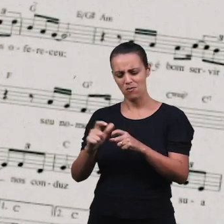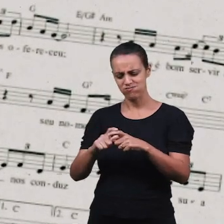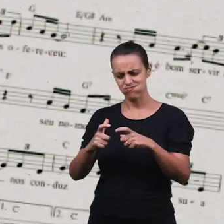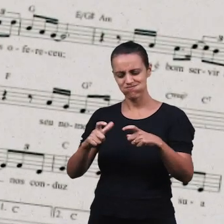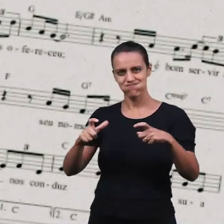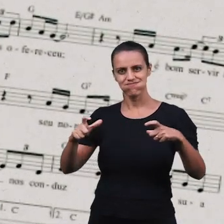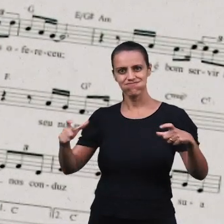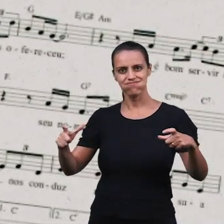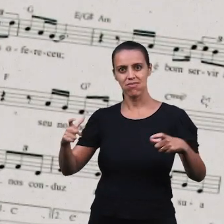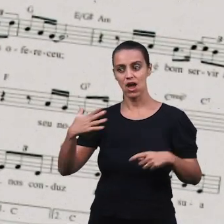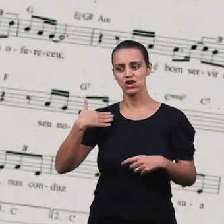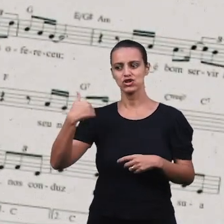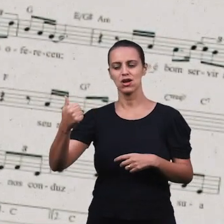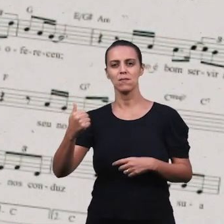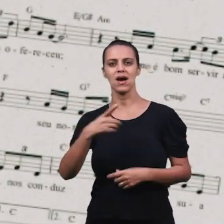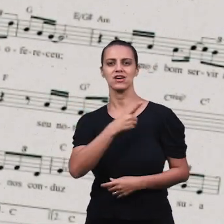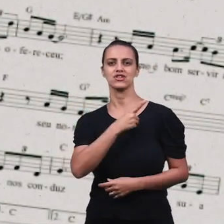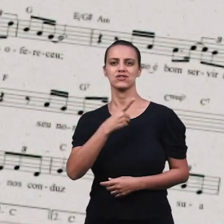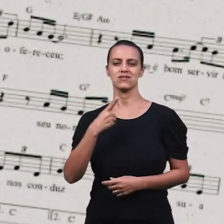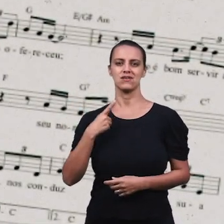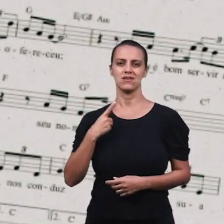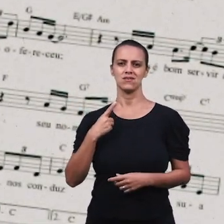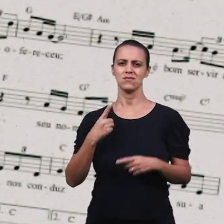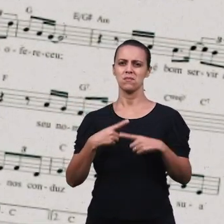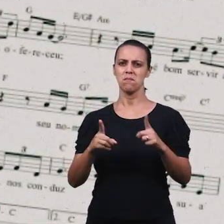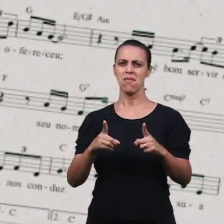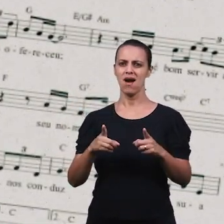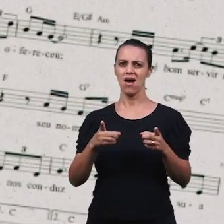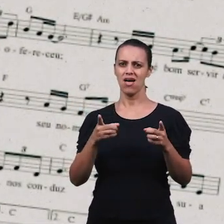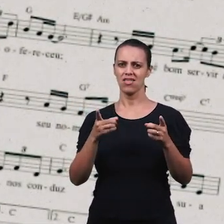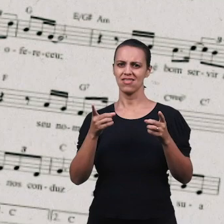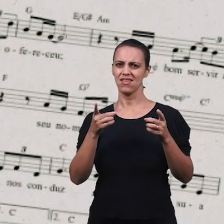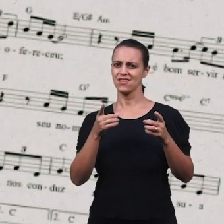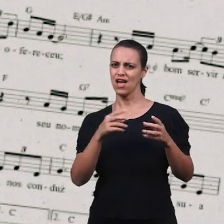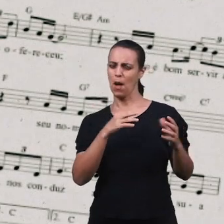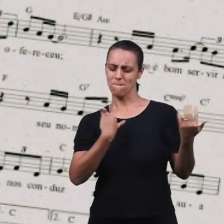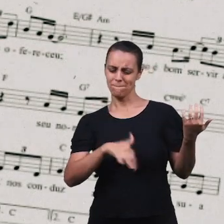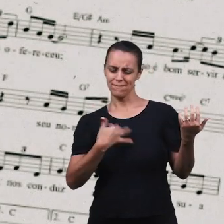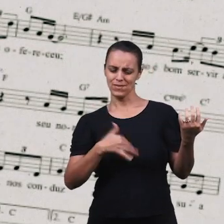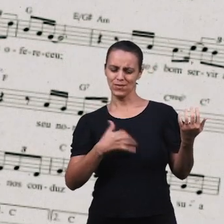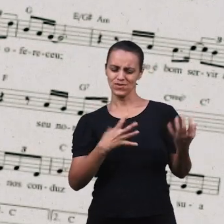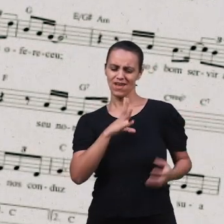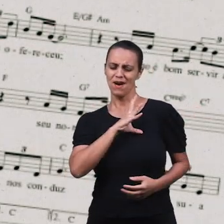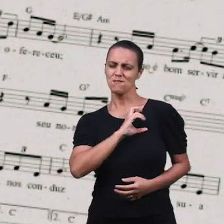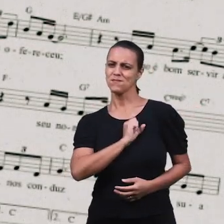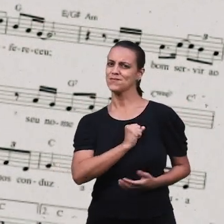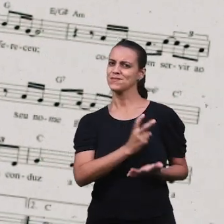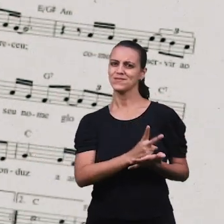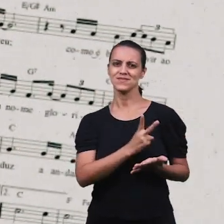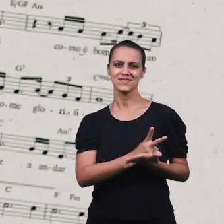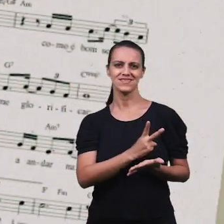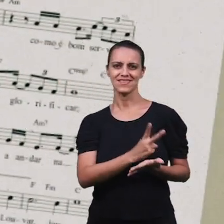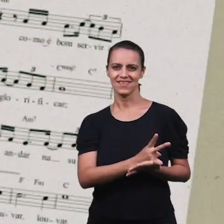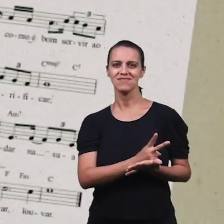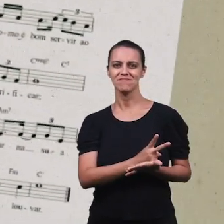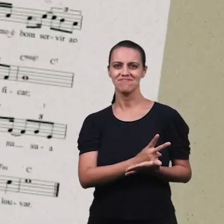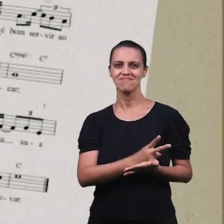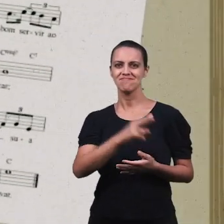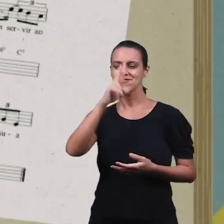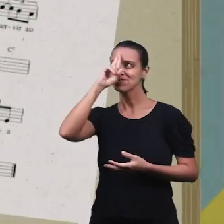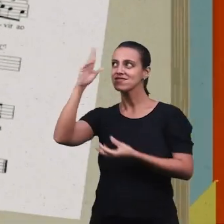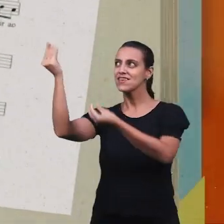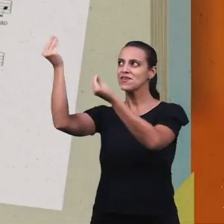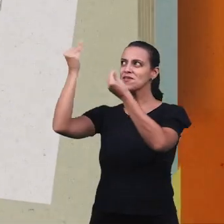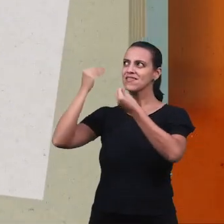grandissait, Licurgue a été appelé pour le diaconat, mais jamais il a abandonné son amour pour la musique. Et du Seigneur, il